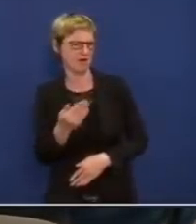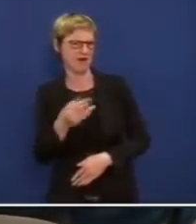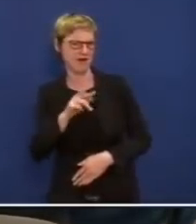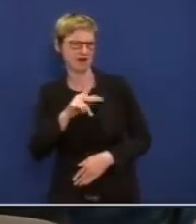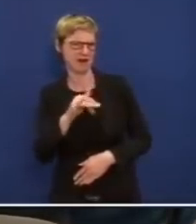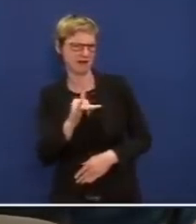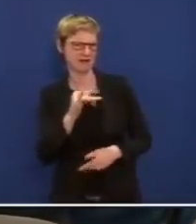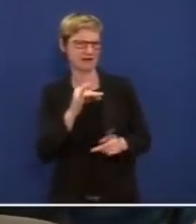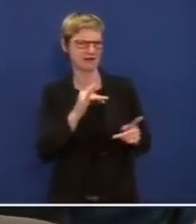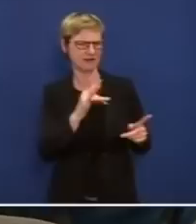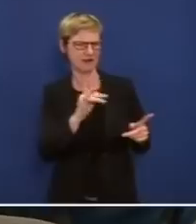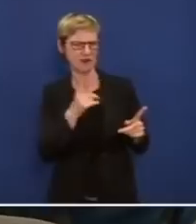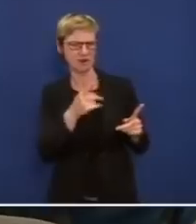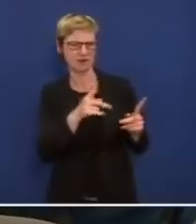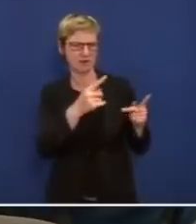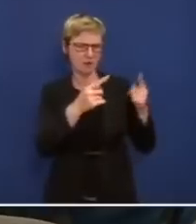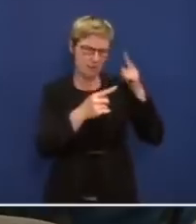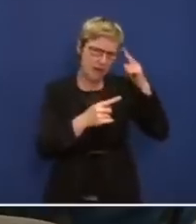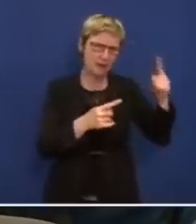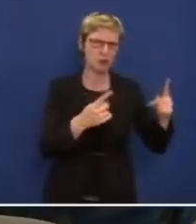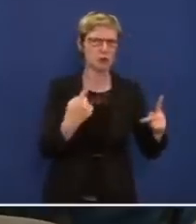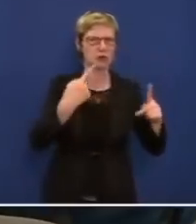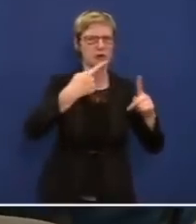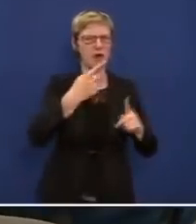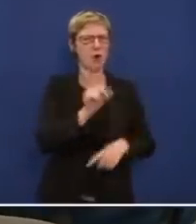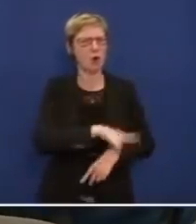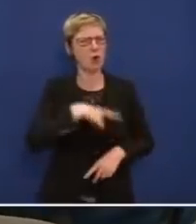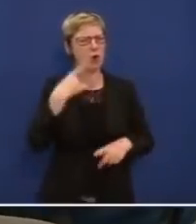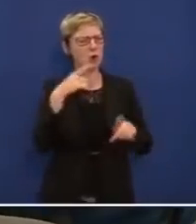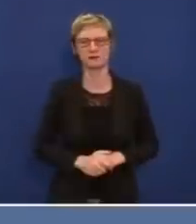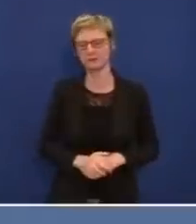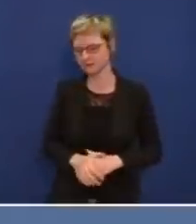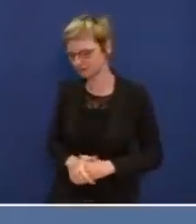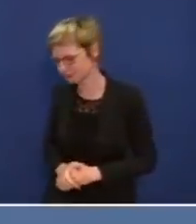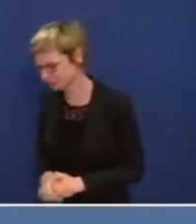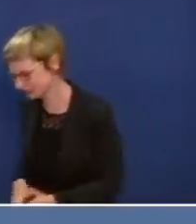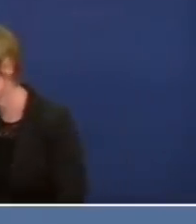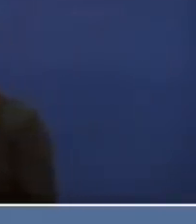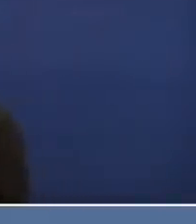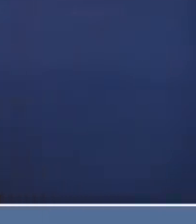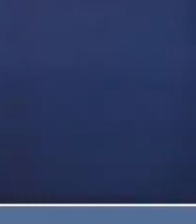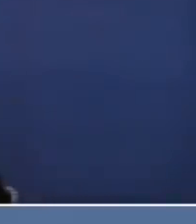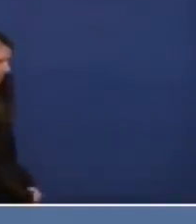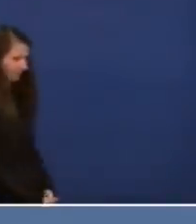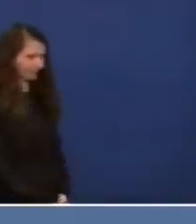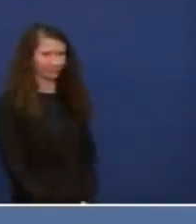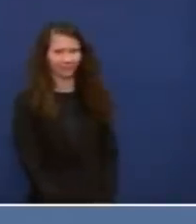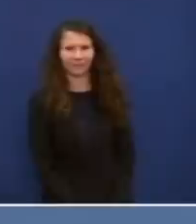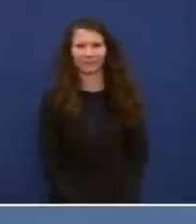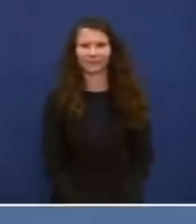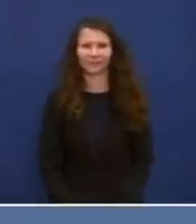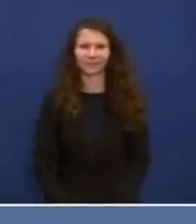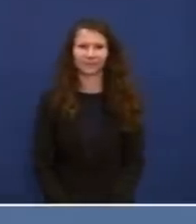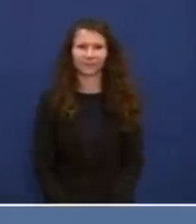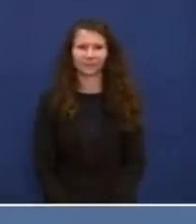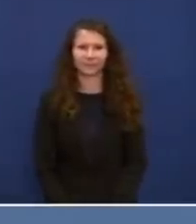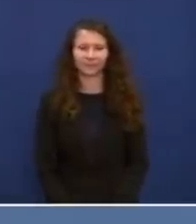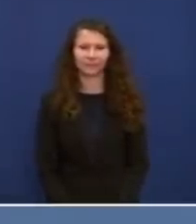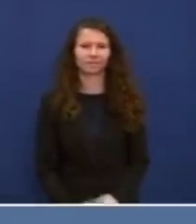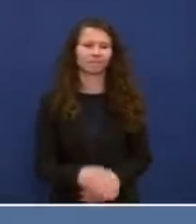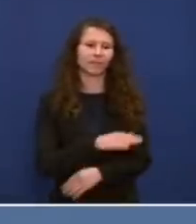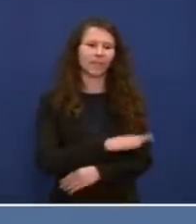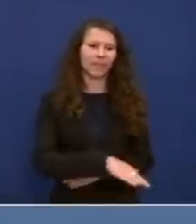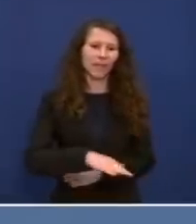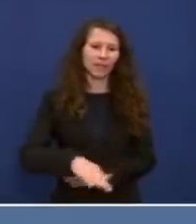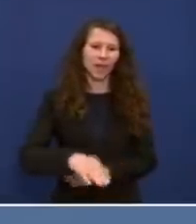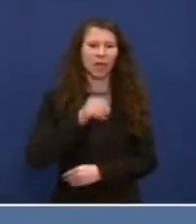nur Long-Covid langfristige Schäden auch bei Kindern bedeutet? Soll ich anfangen? Es geht bei Kindern und